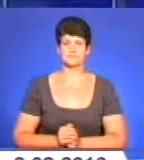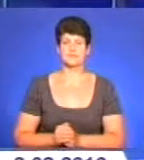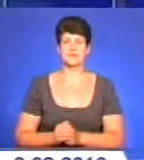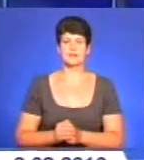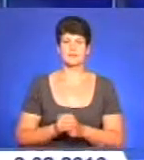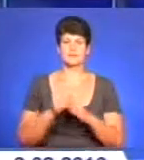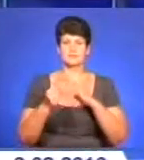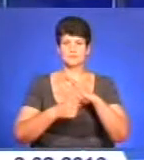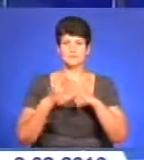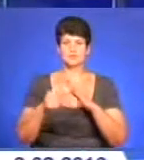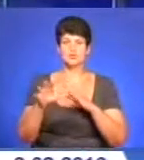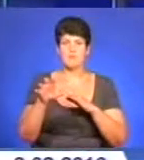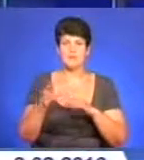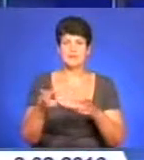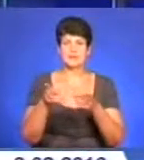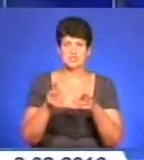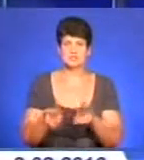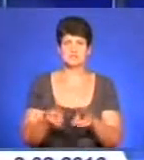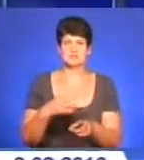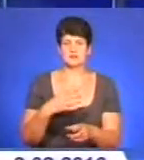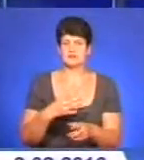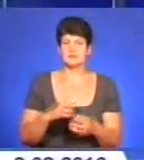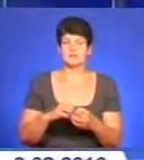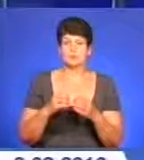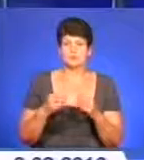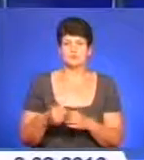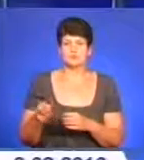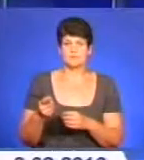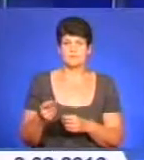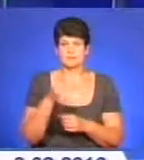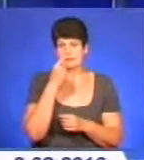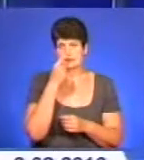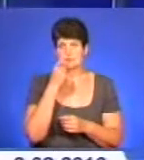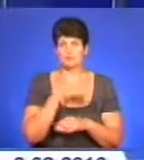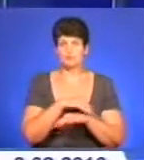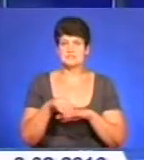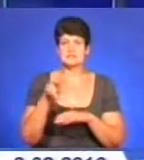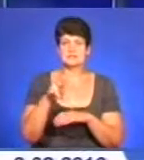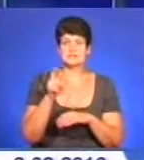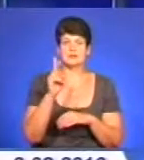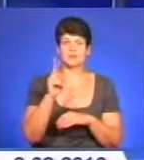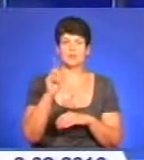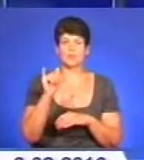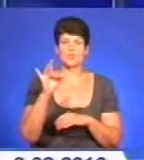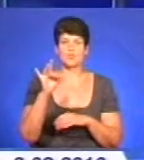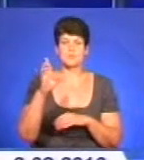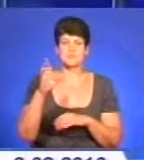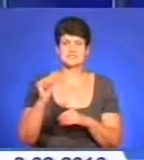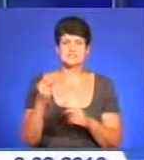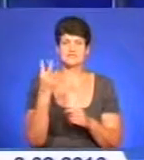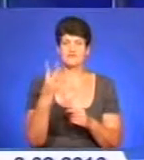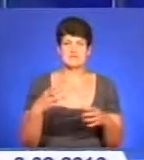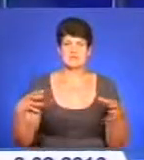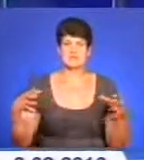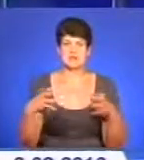Безпритульні собаки залишаються актуальною проблемою для Тернополя. Нещодавно на вулиці Леся Курбаса дві агресивні зграї великих собак напали